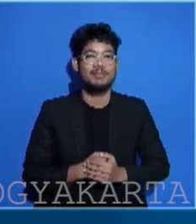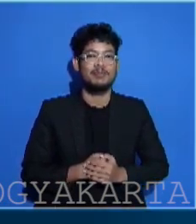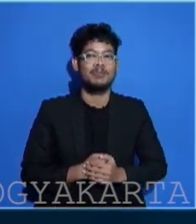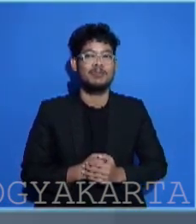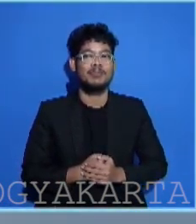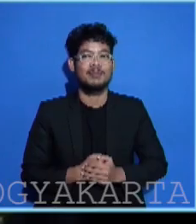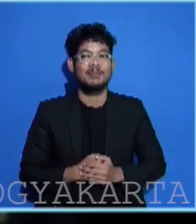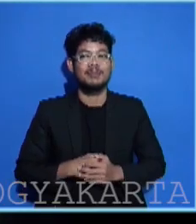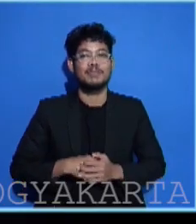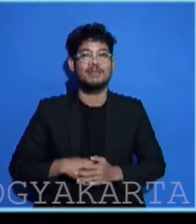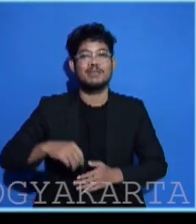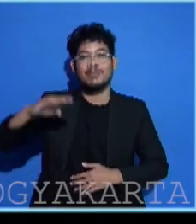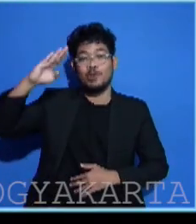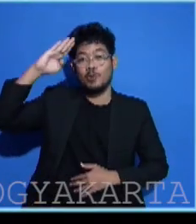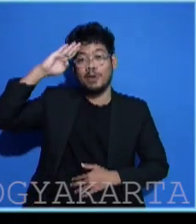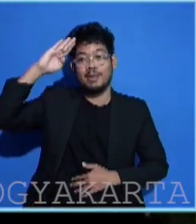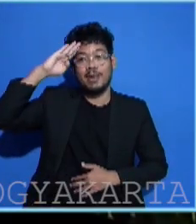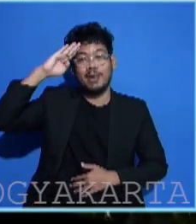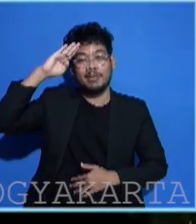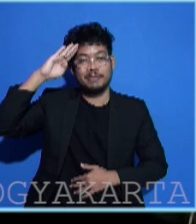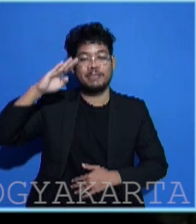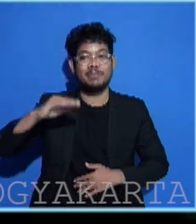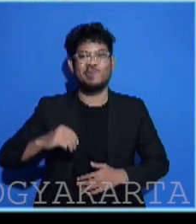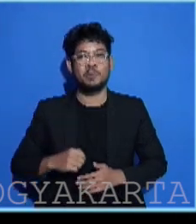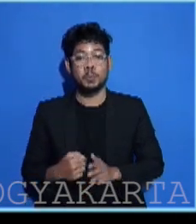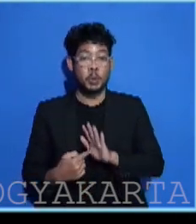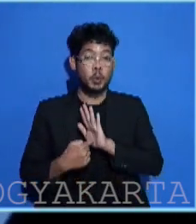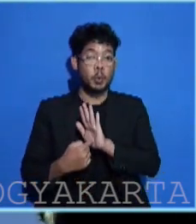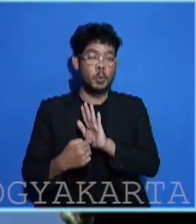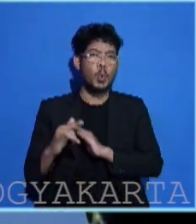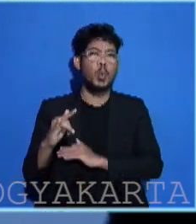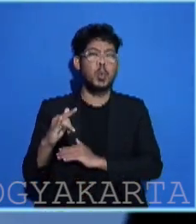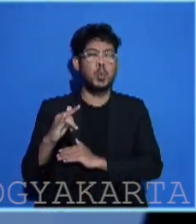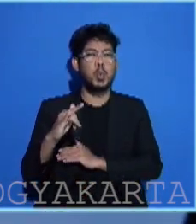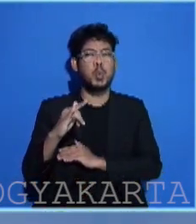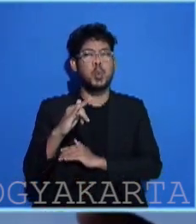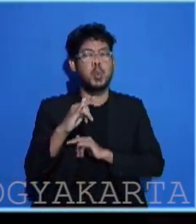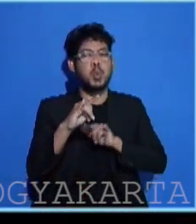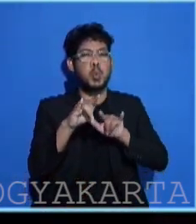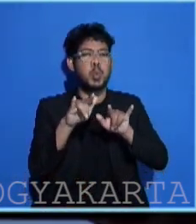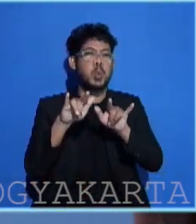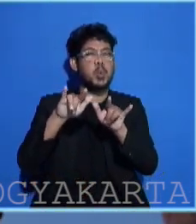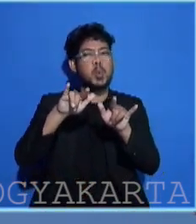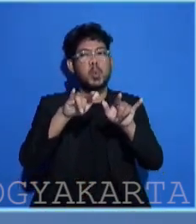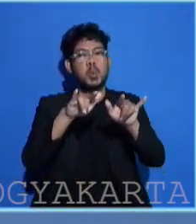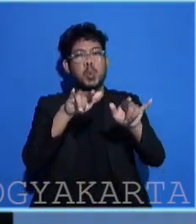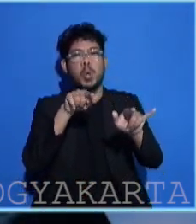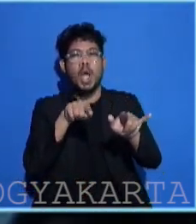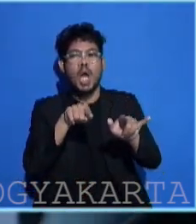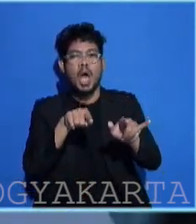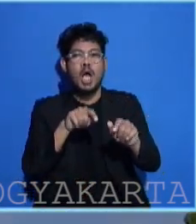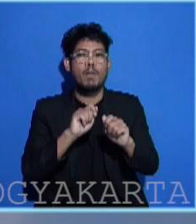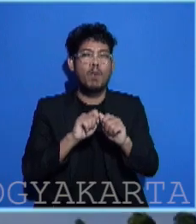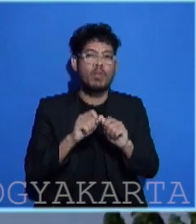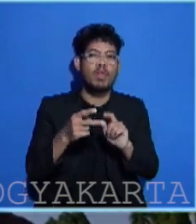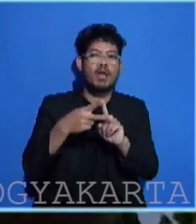Upacara Wing Day dimeriahkan dengan demo udara Jupiter Aerobatic menggunakan pesawat KT-1B Wong B yang membuat beberapa formasi yang